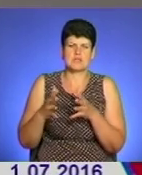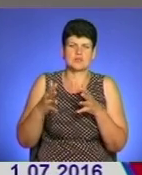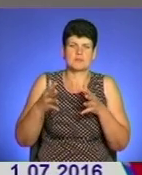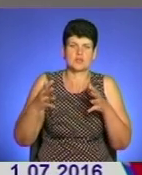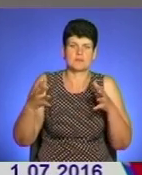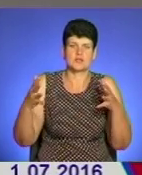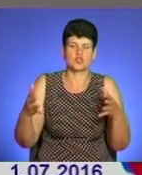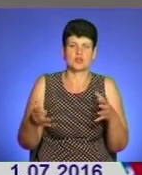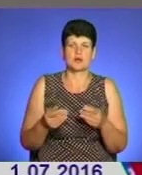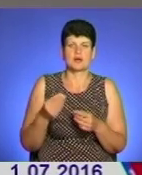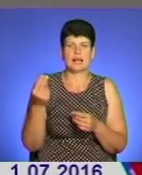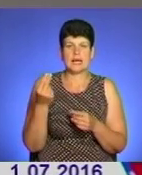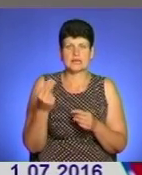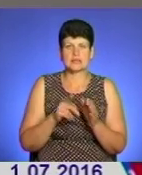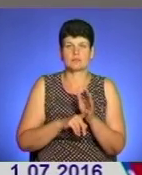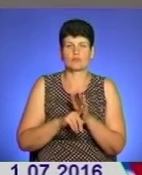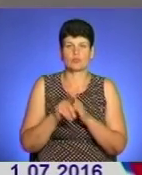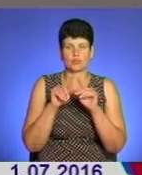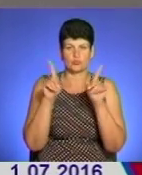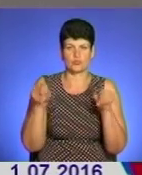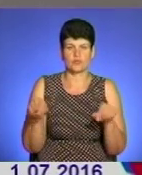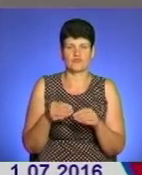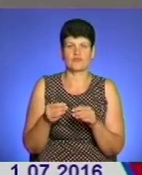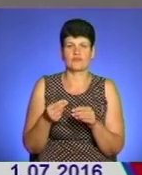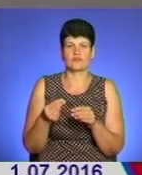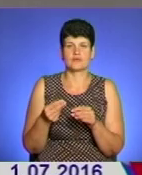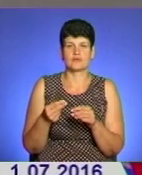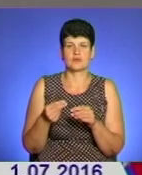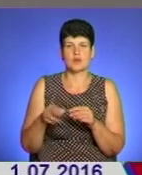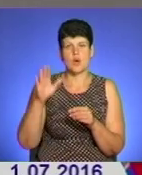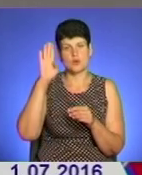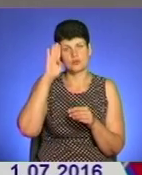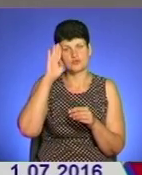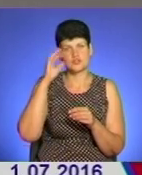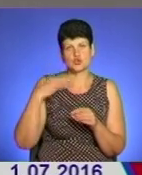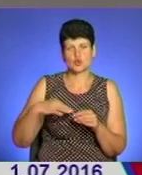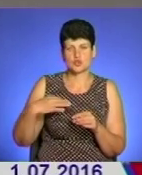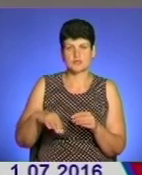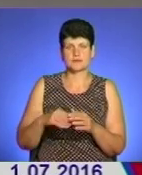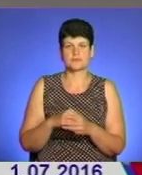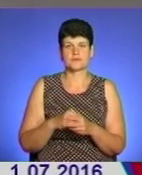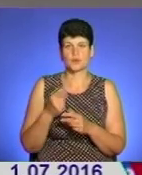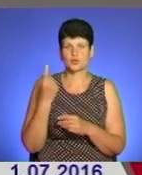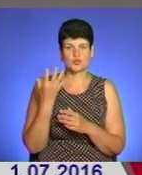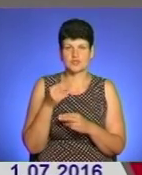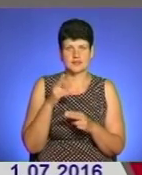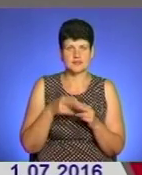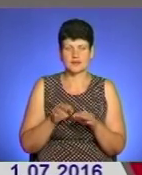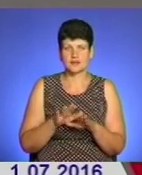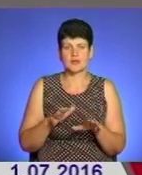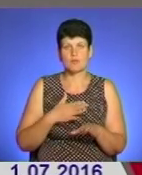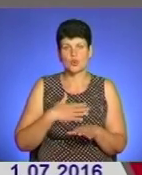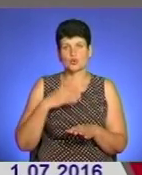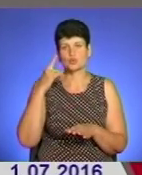більше картини почала вже вишивати. Також хлопчачі сорочки. Одну ще не дошила. На мою